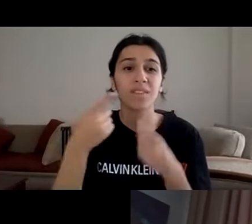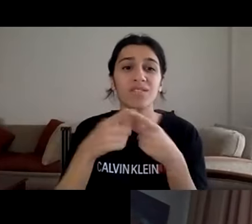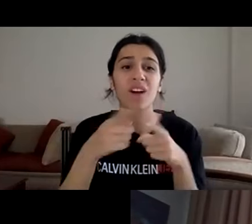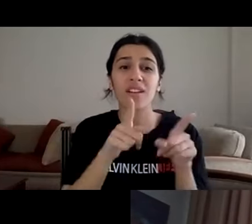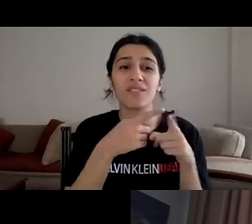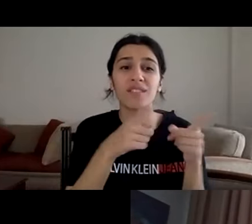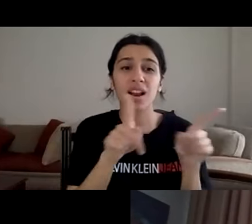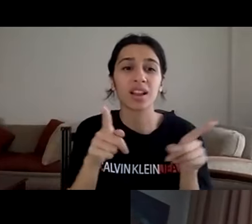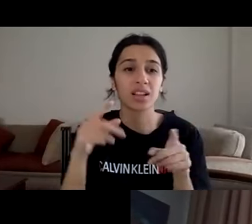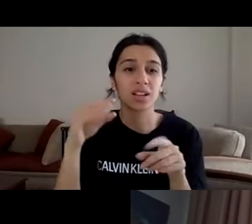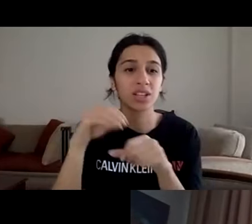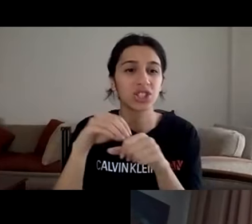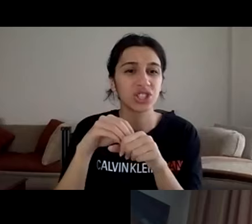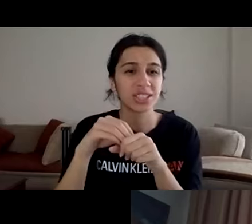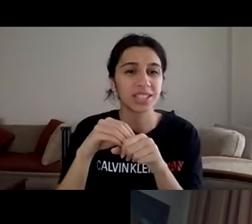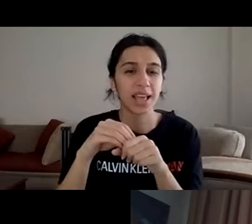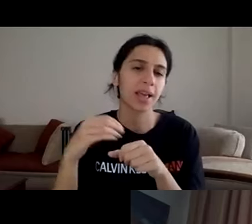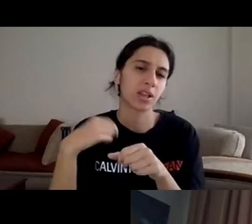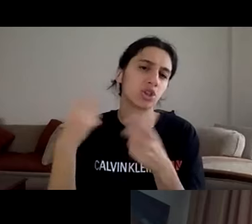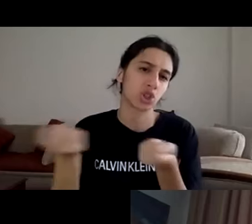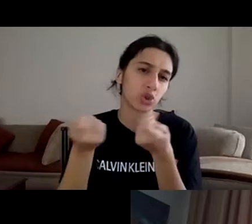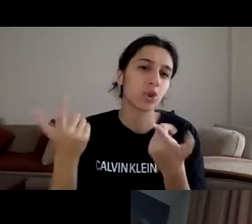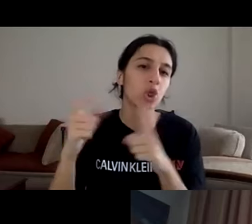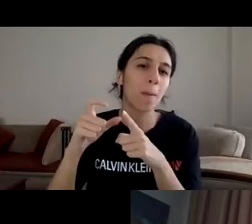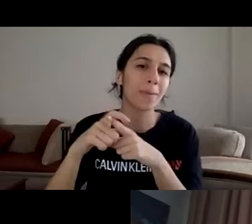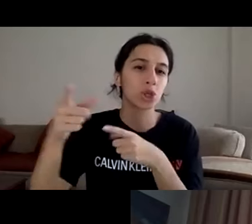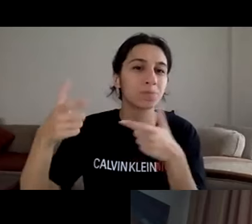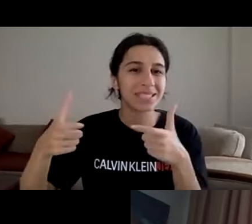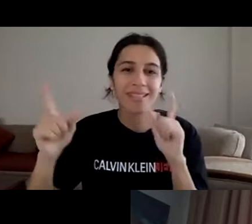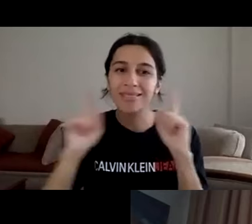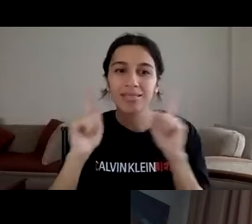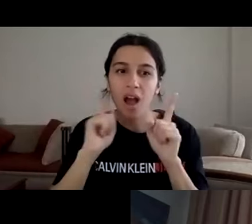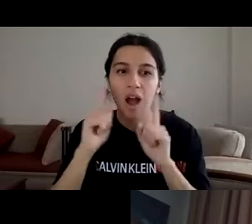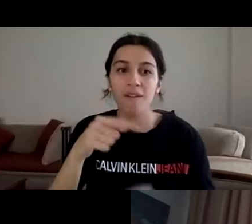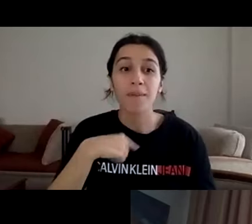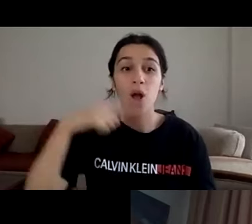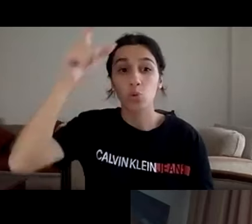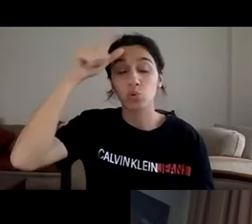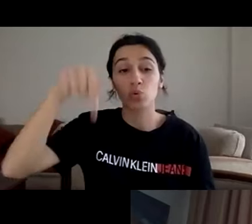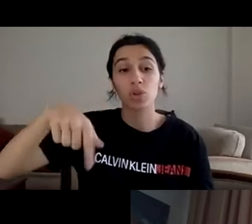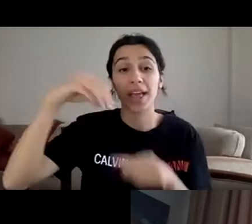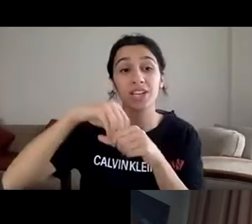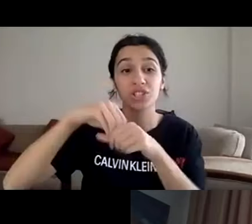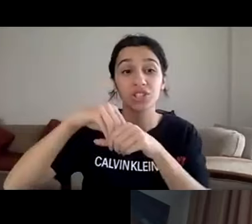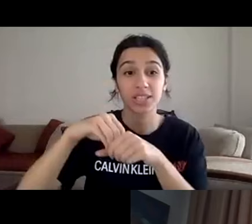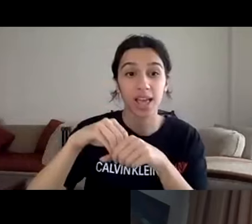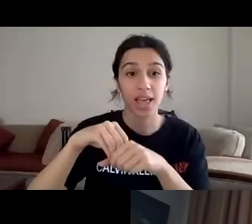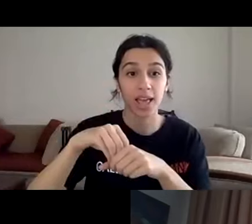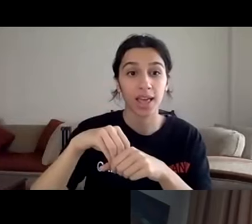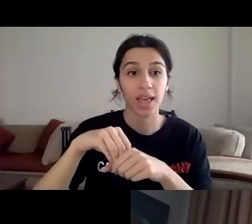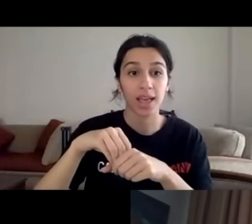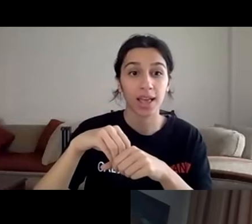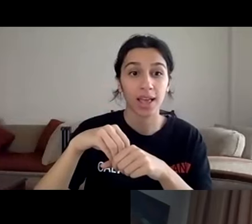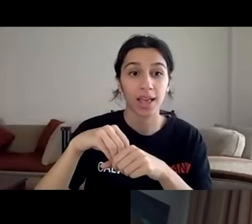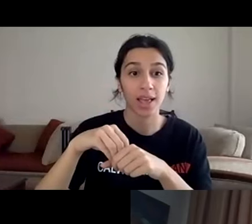disiplinden kişiyle de çalışıyoruz. Bu Domino's Pizza davasını ben Türkiye'deki özellikle